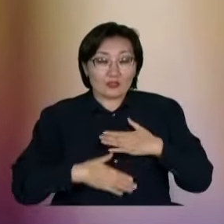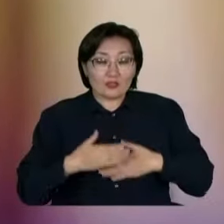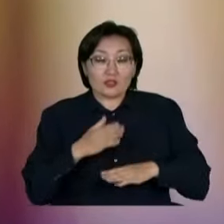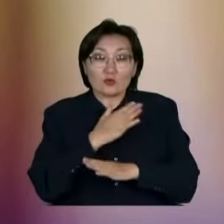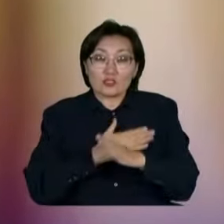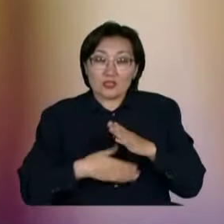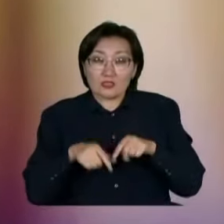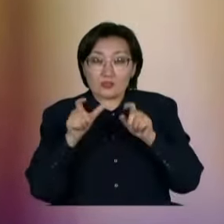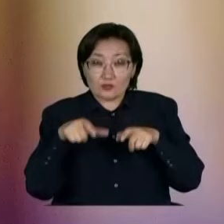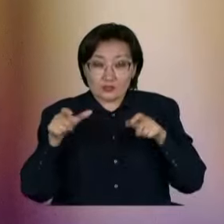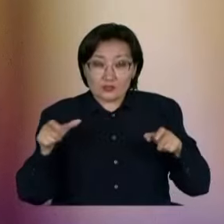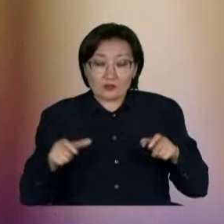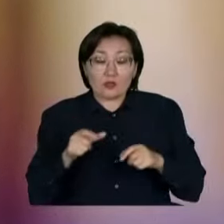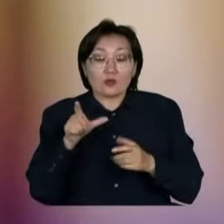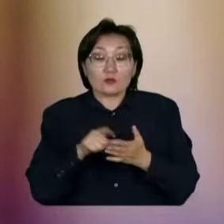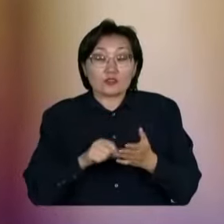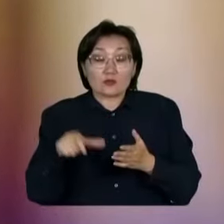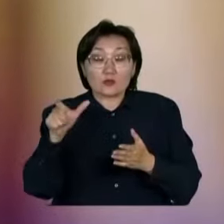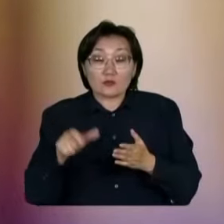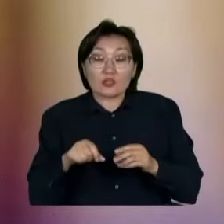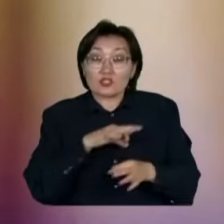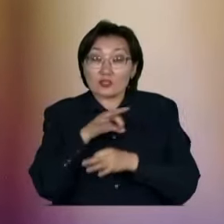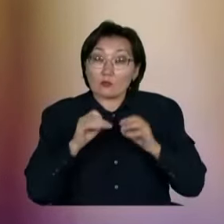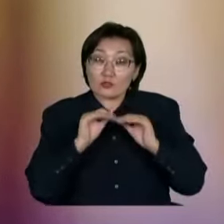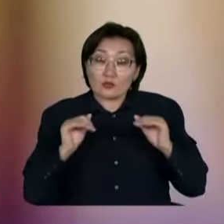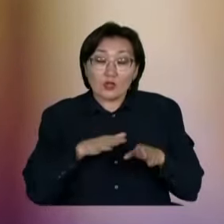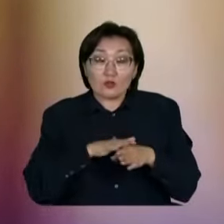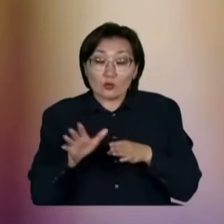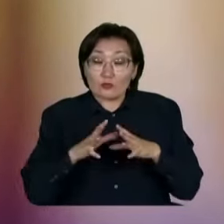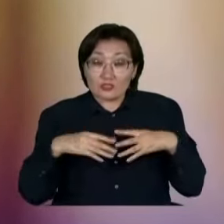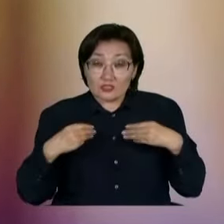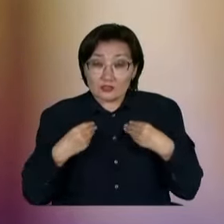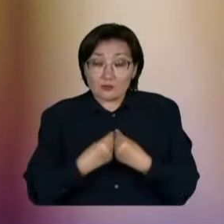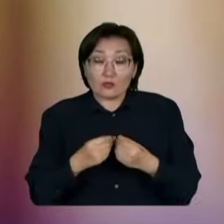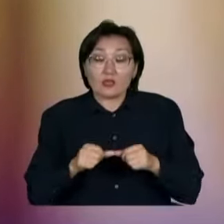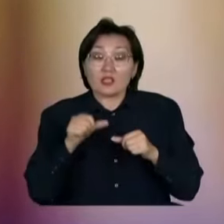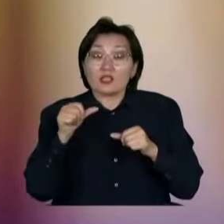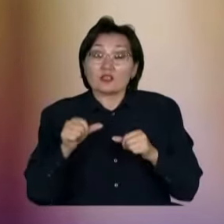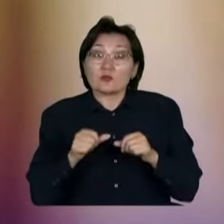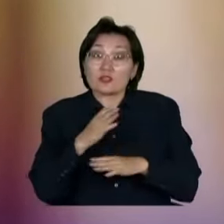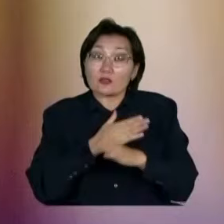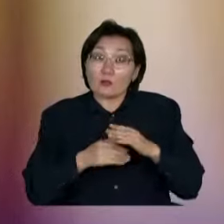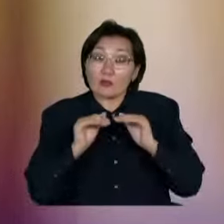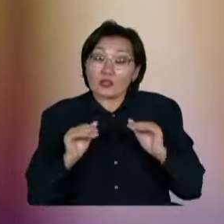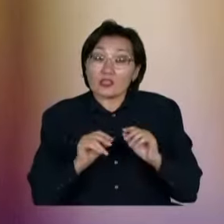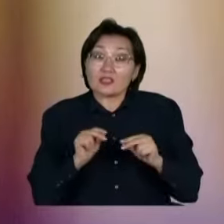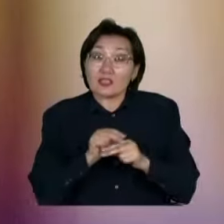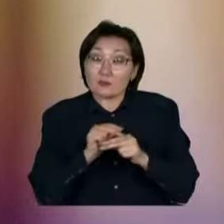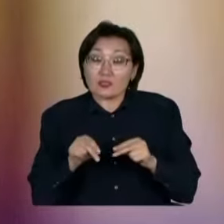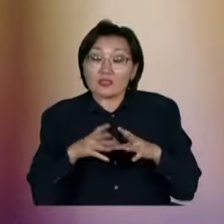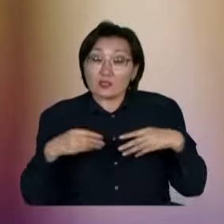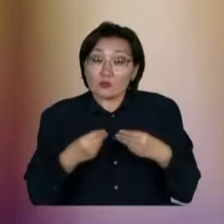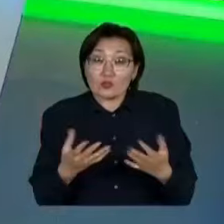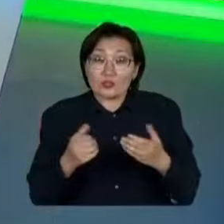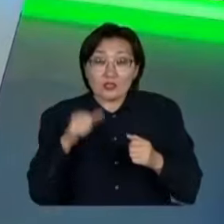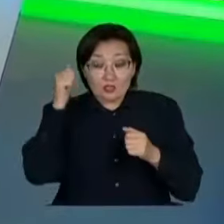мүмкіндігі шектеулі жандар, зейнеткерлер, жетім балалар мен толық емес отбасылар және ерекше балаларды тәрбиелеп отырғандарға бұйырды. Жалпы